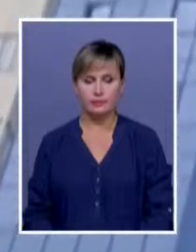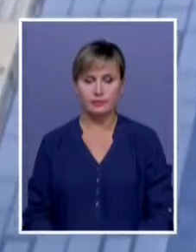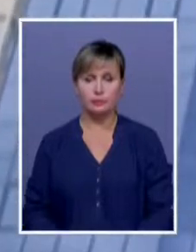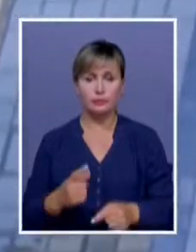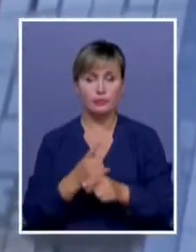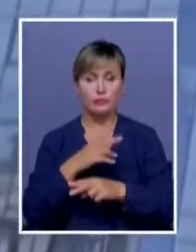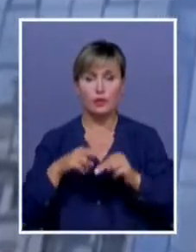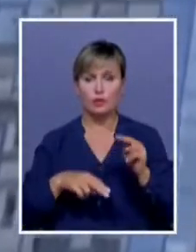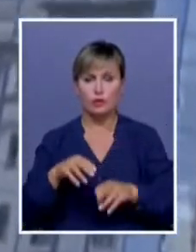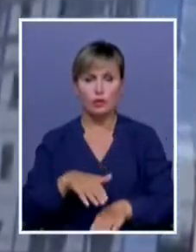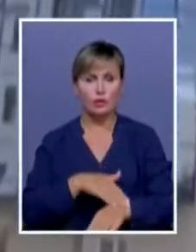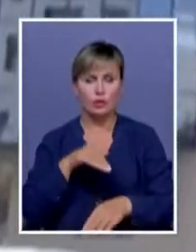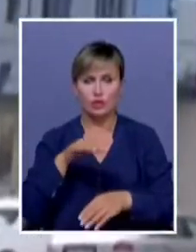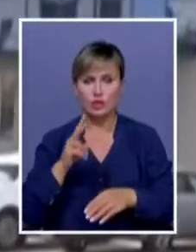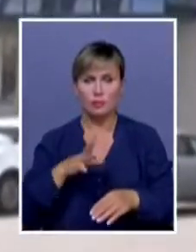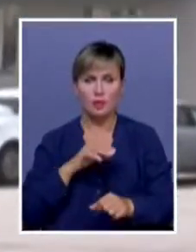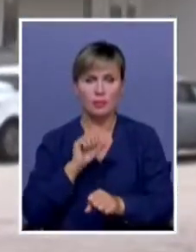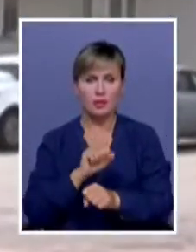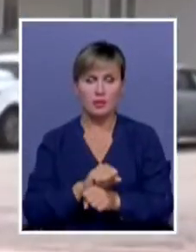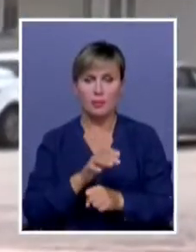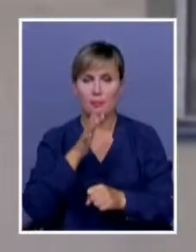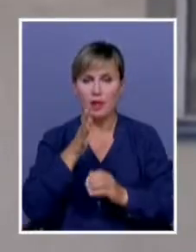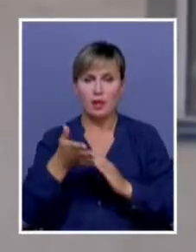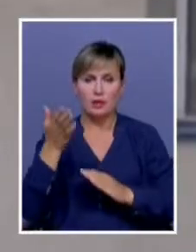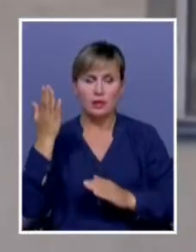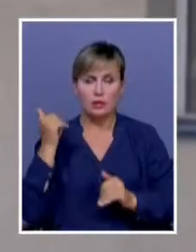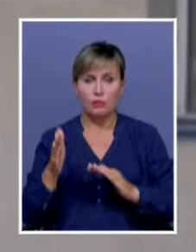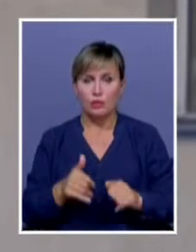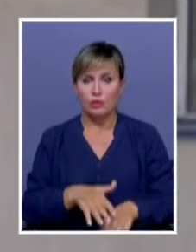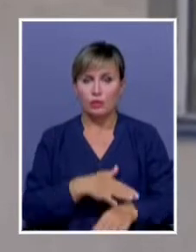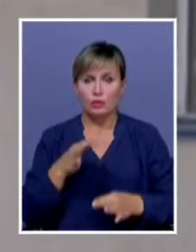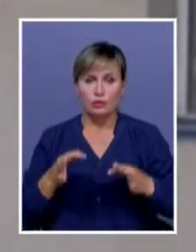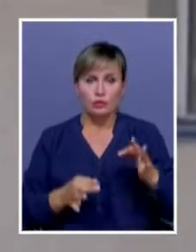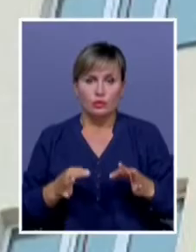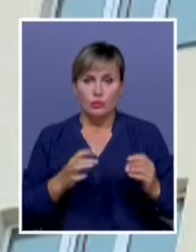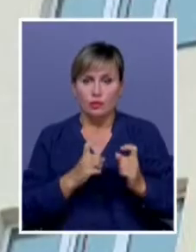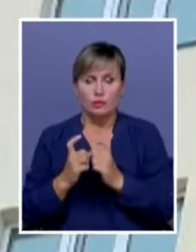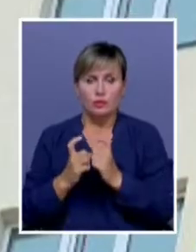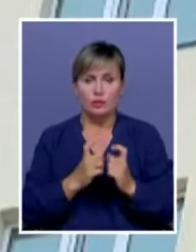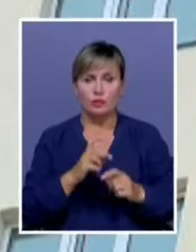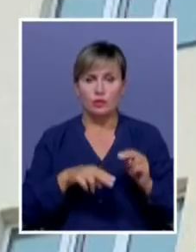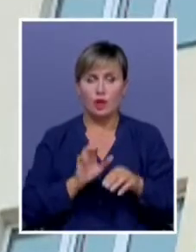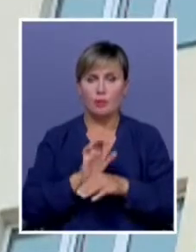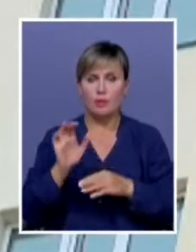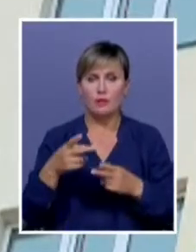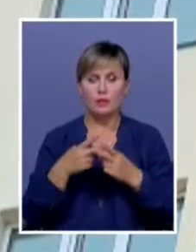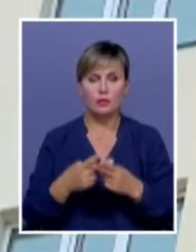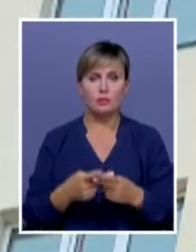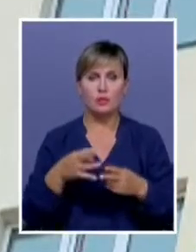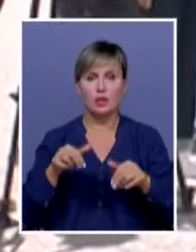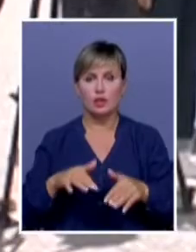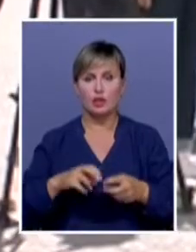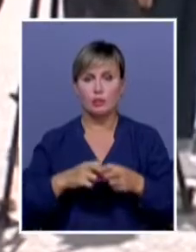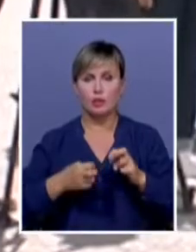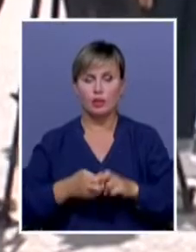Впервые стройка долгожданного ЖК была приостановлена 5 лет назад. После долгих судебных тяж застройщика отправили за решетку. А для решения